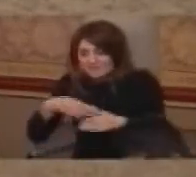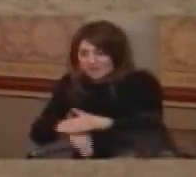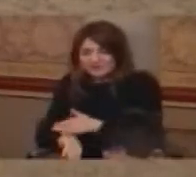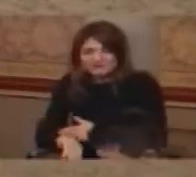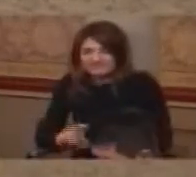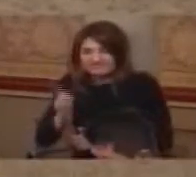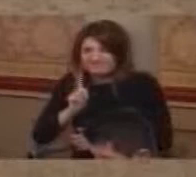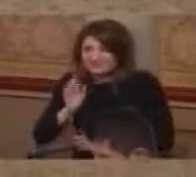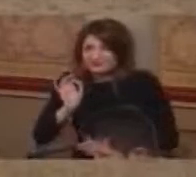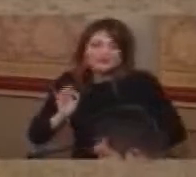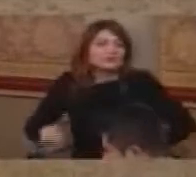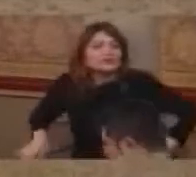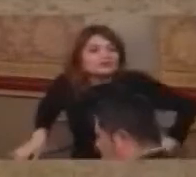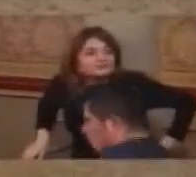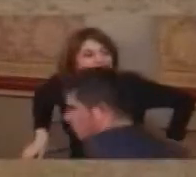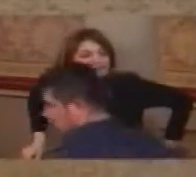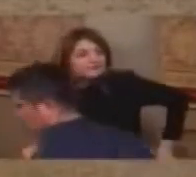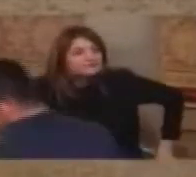mi se da